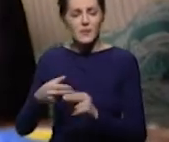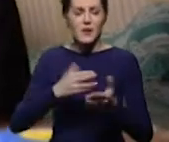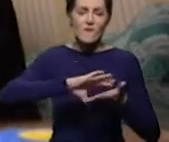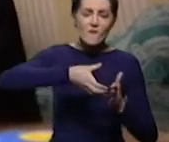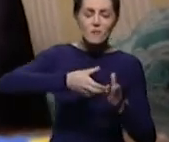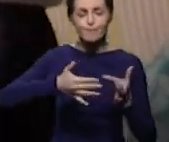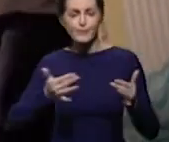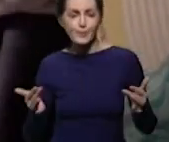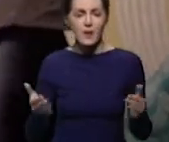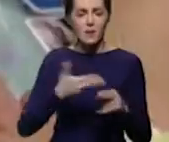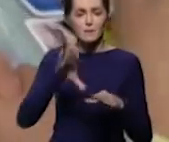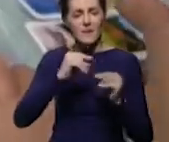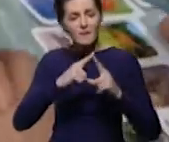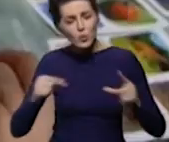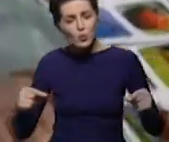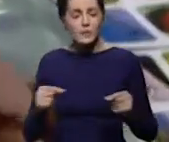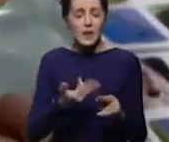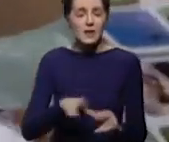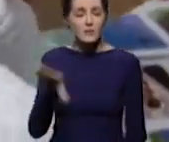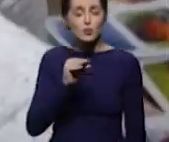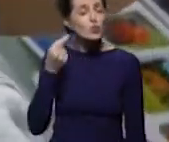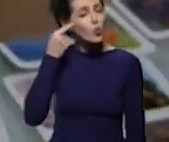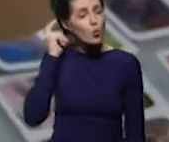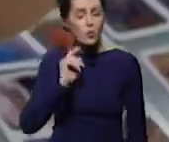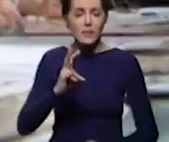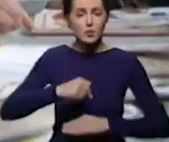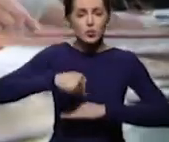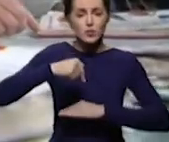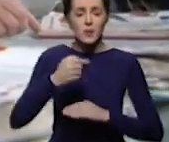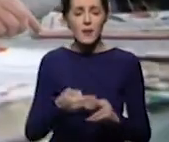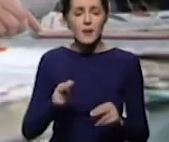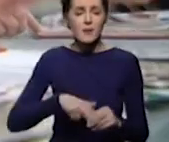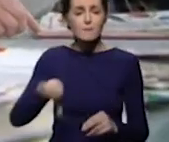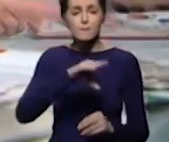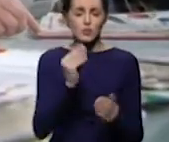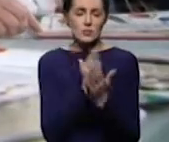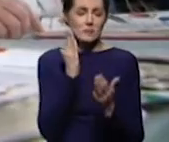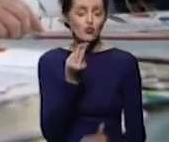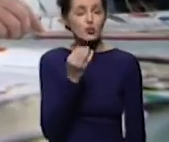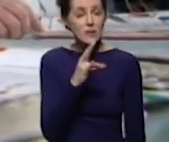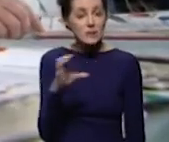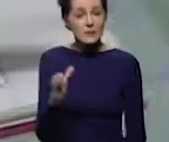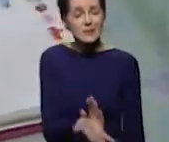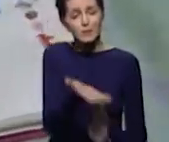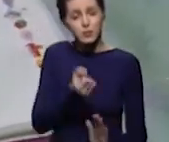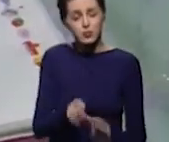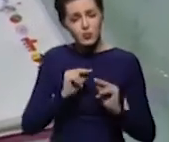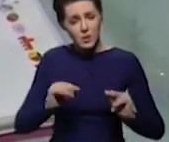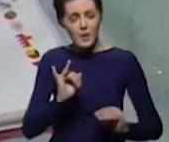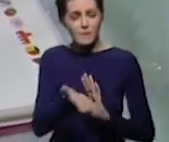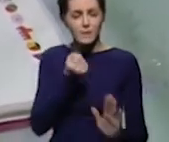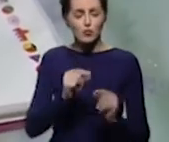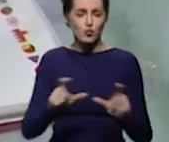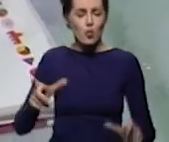так дальше, там же шестиугольник. Слухові апарати на чутливі. Отже, Олексій має всі шанси почути вчителя та дістати шкільну